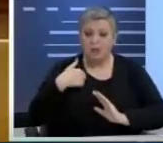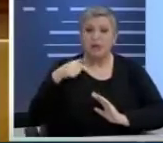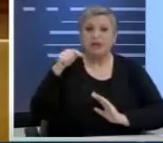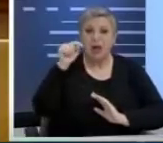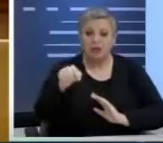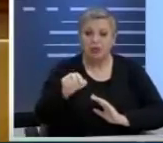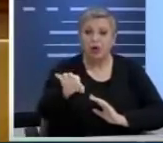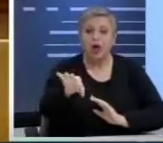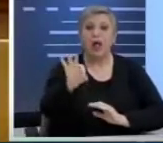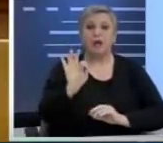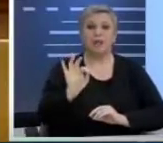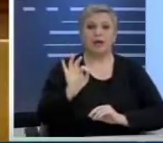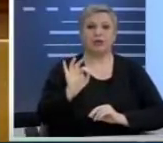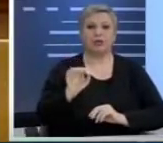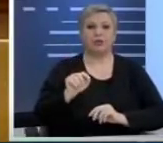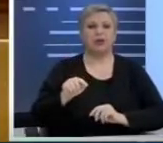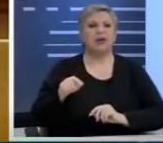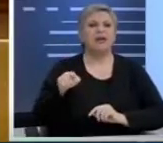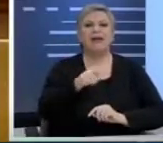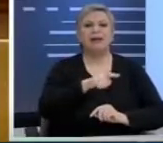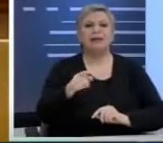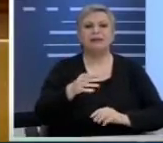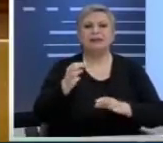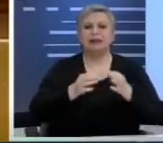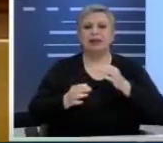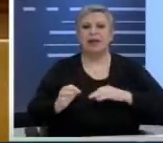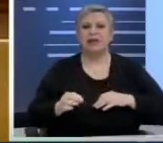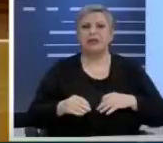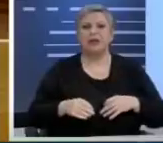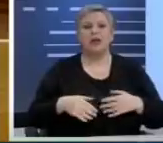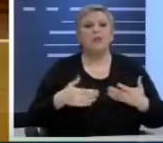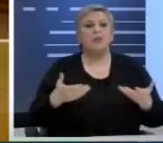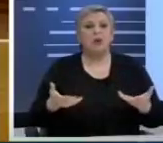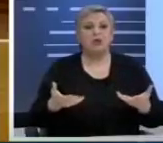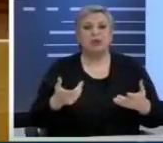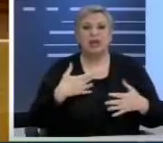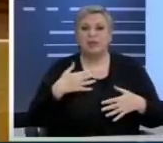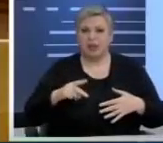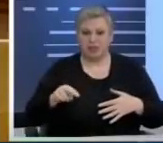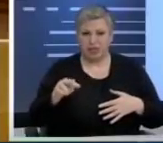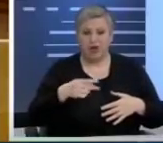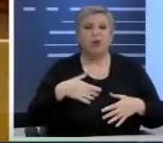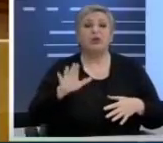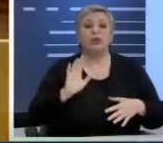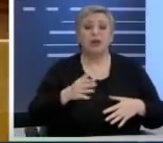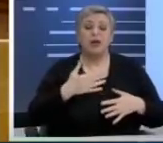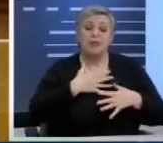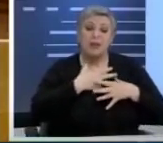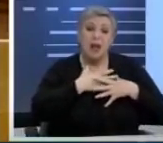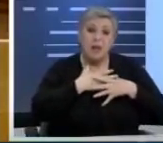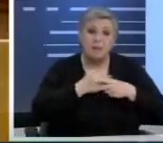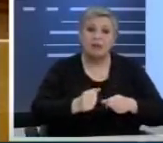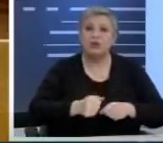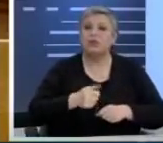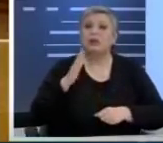Γιατί αυτό που λέτε δεν στέκει καθόλου. Εμπιστευόμαστε ανθρώπους που μπορούμε να μας βοηθήσουν. Και για